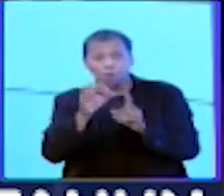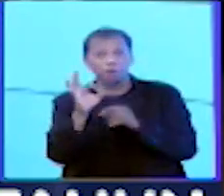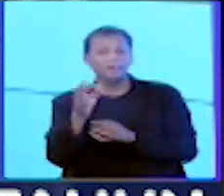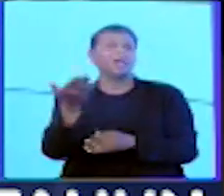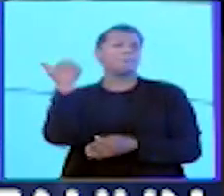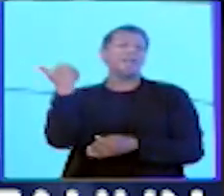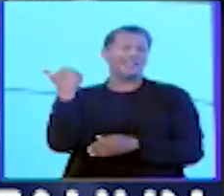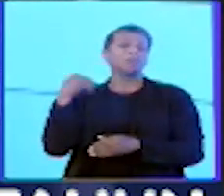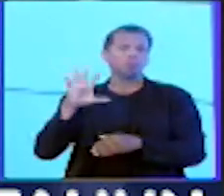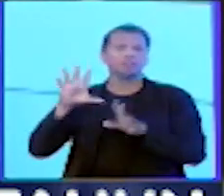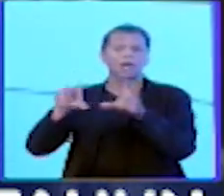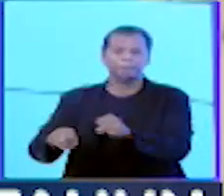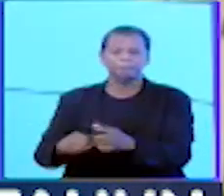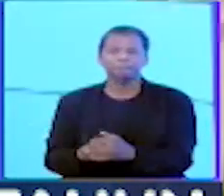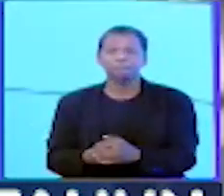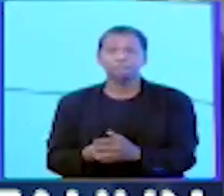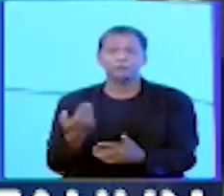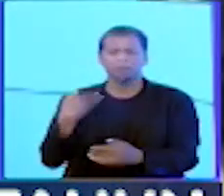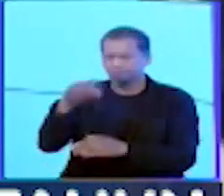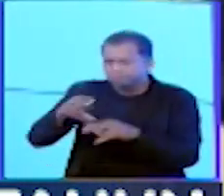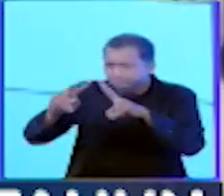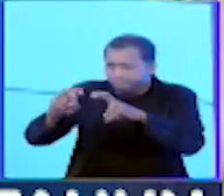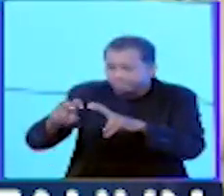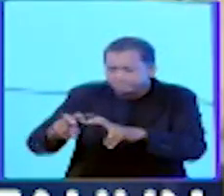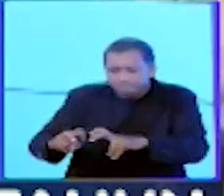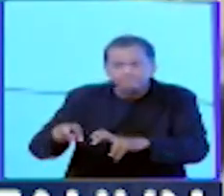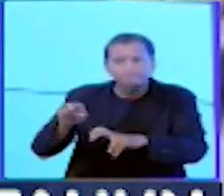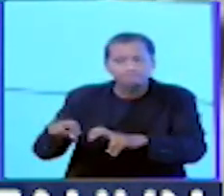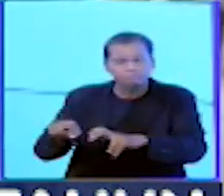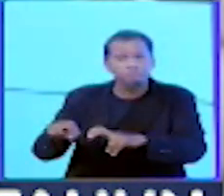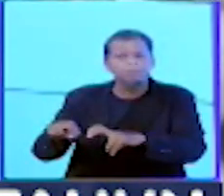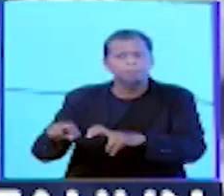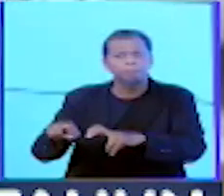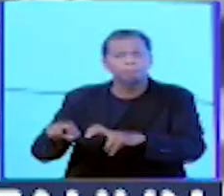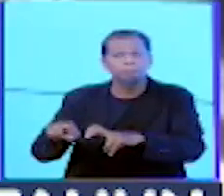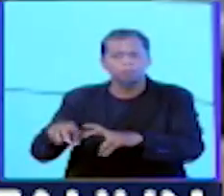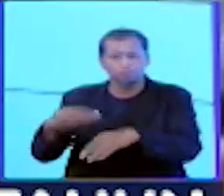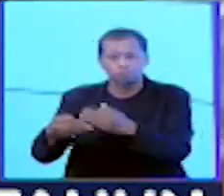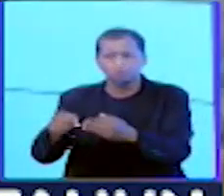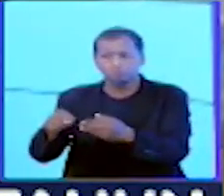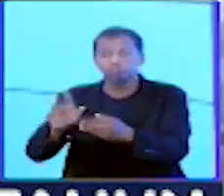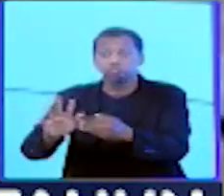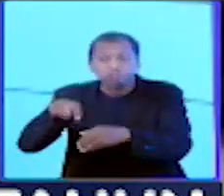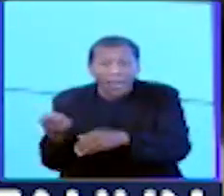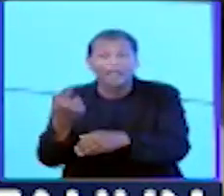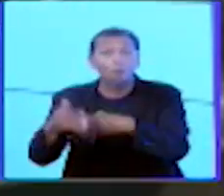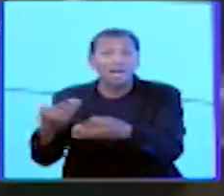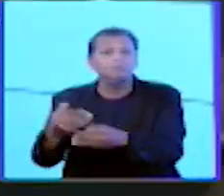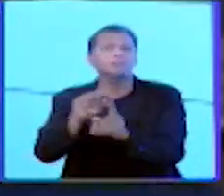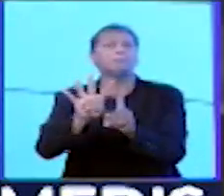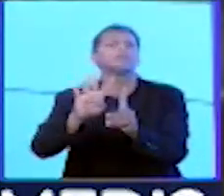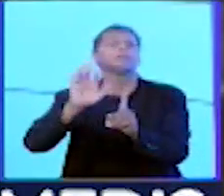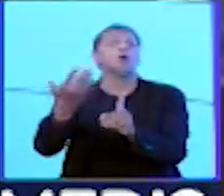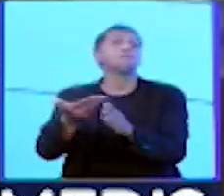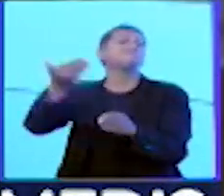Dari hasil pemeriksaan, klinik aborsi ilegal telah beroperasi selama 14 tahun. Dari lokasi kejadian, polisi